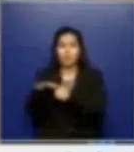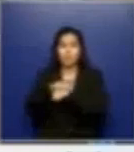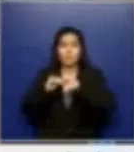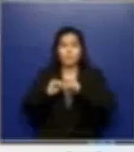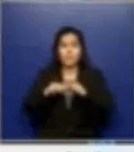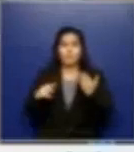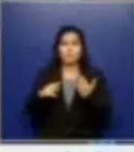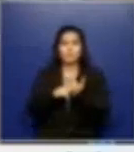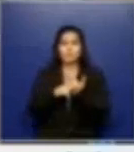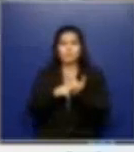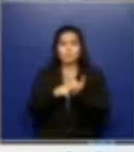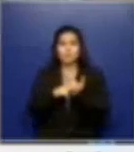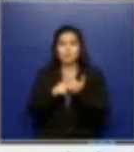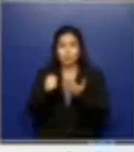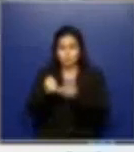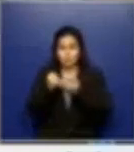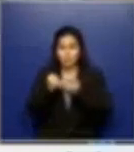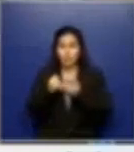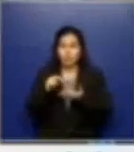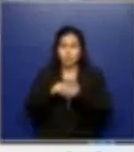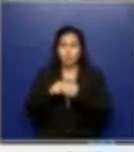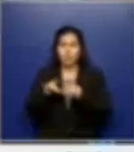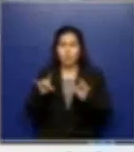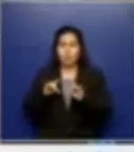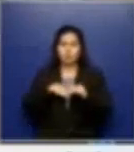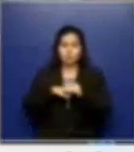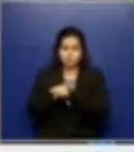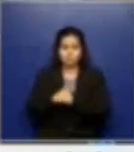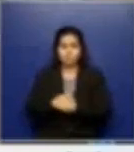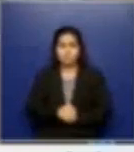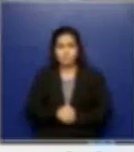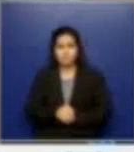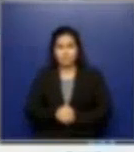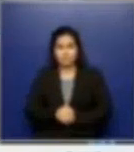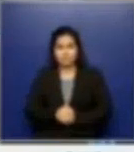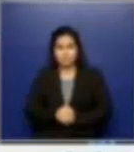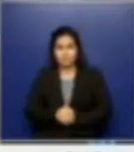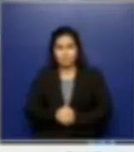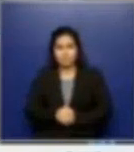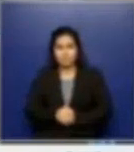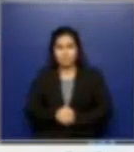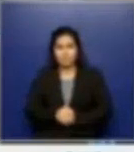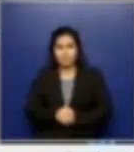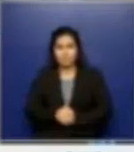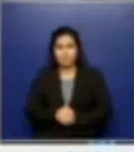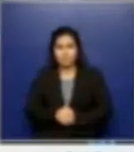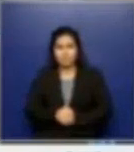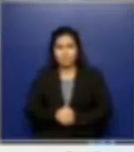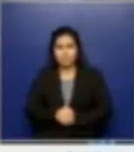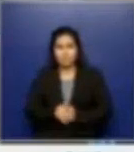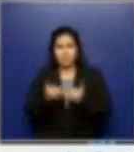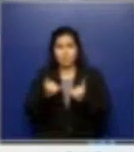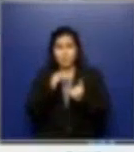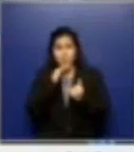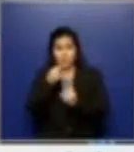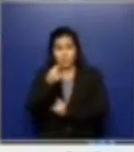าปั๊บก็แป้งเลยท่านก็รอดตัวก็ได้โควิดตอนนี้ก็รอดมา พราะนั้นวันนี้แม้โตจริง 5% เหมือน